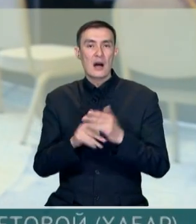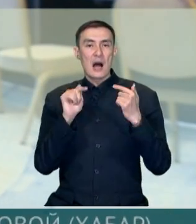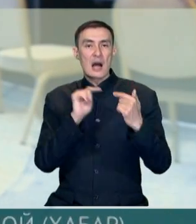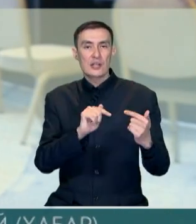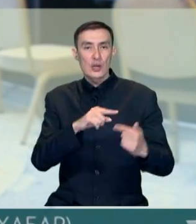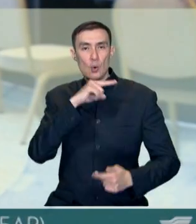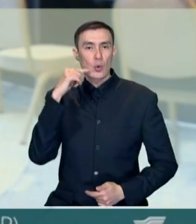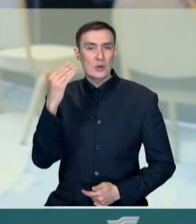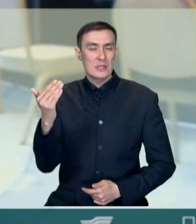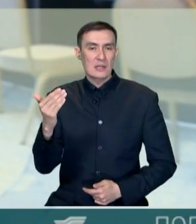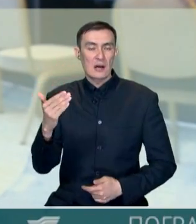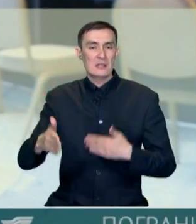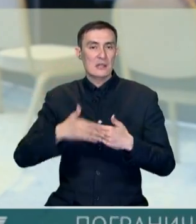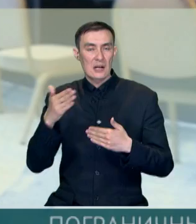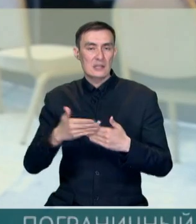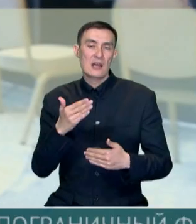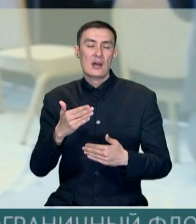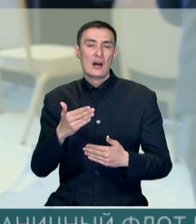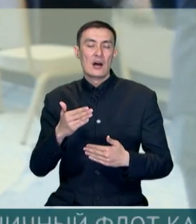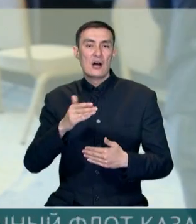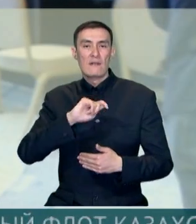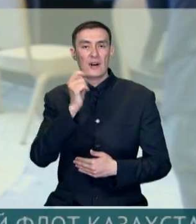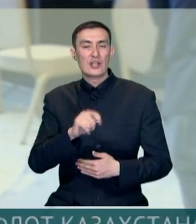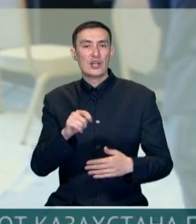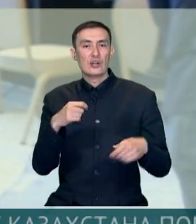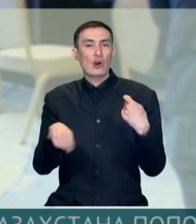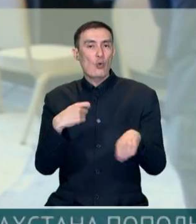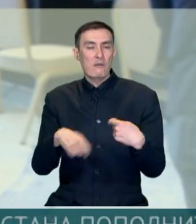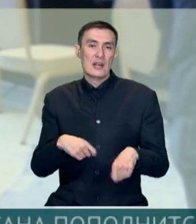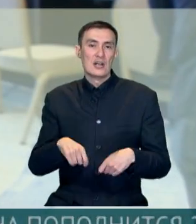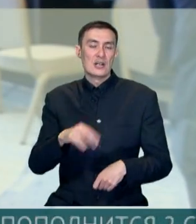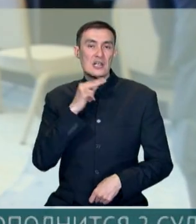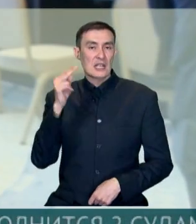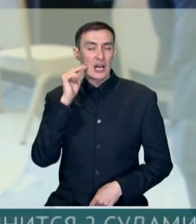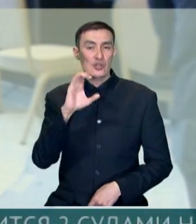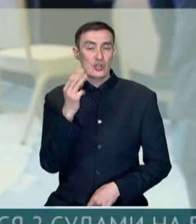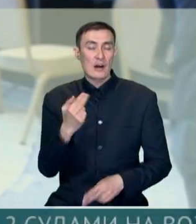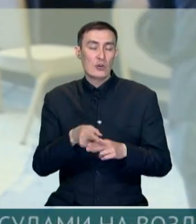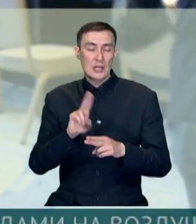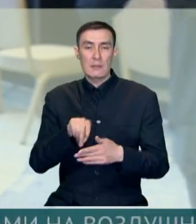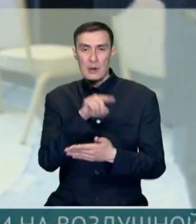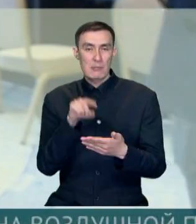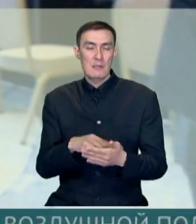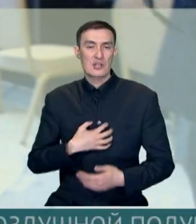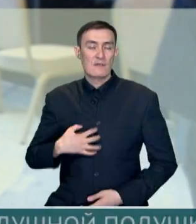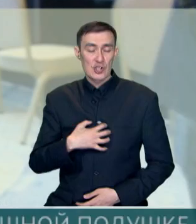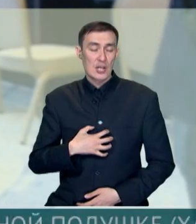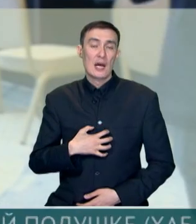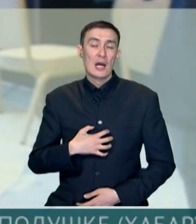антироссийских санкций, в условиях торговой войны между США и Китаем. То есть вот эти вызовы, они являются ключевыми для всех стран региона, так